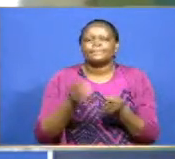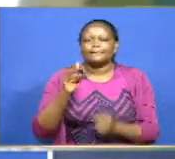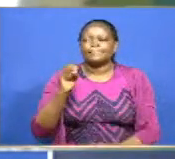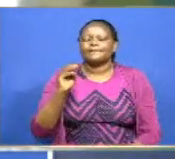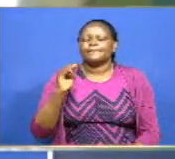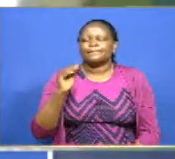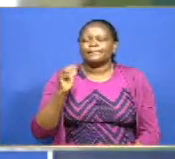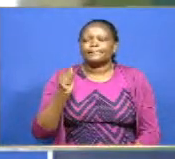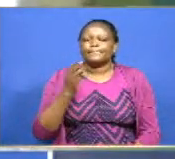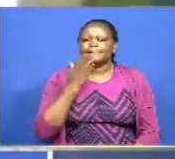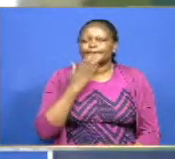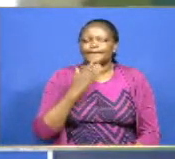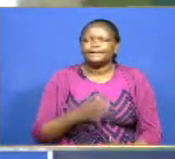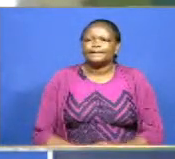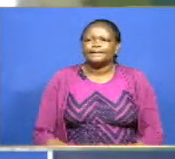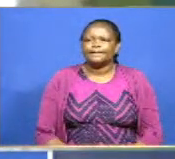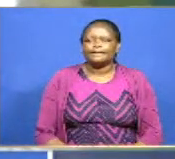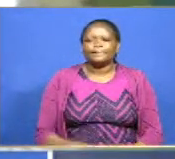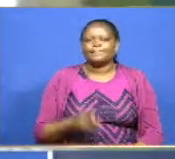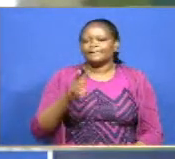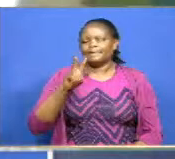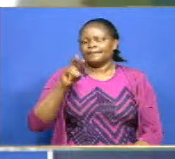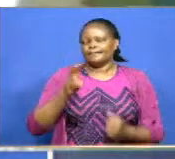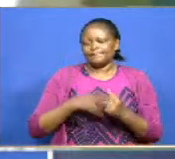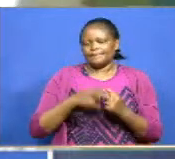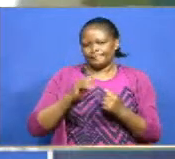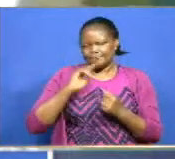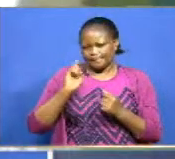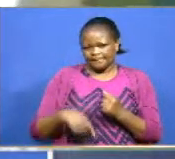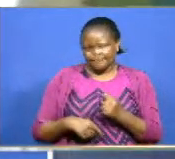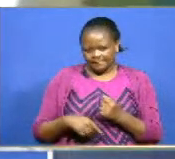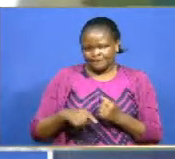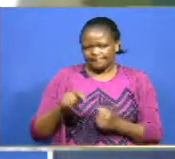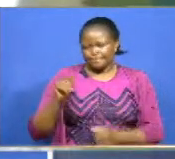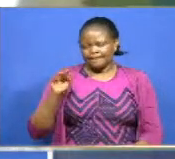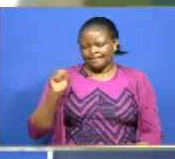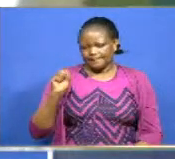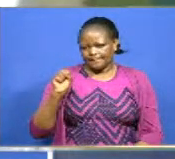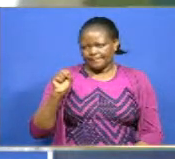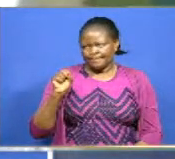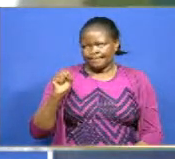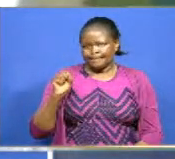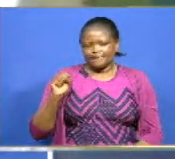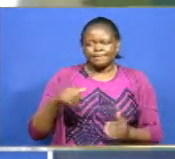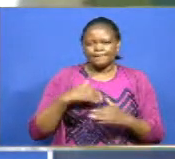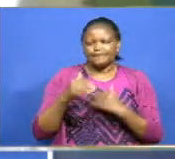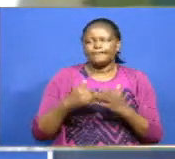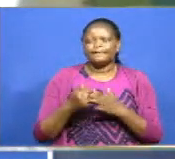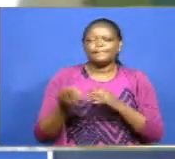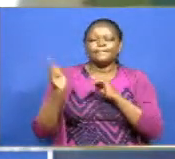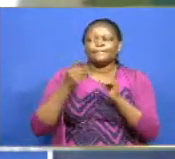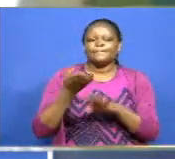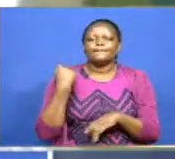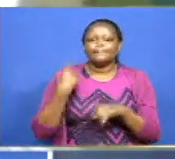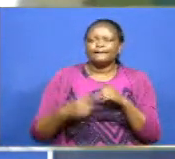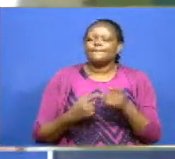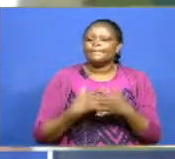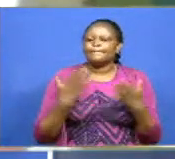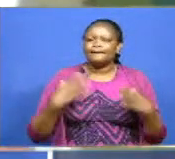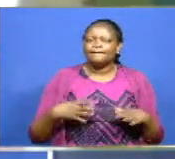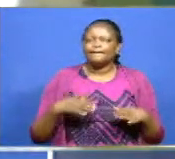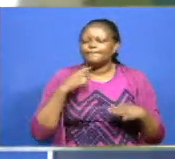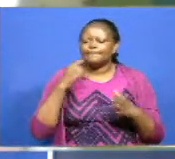sugar. It was 270,000 metric tons. All of it came in last year. Anybody who